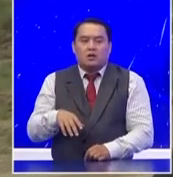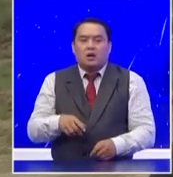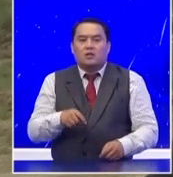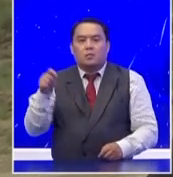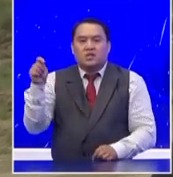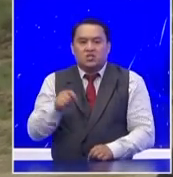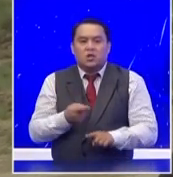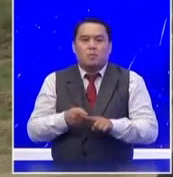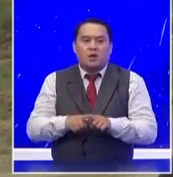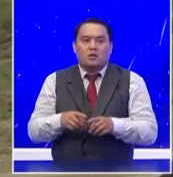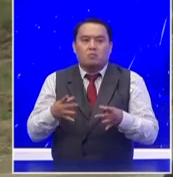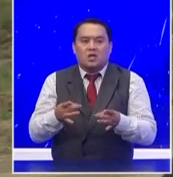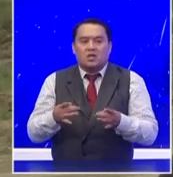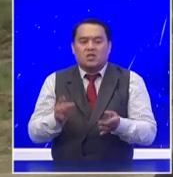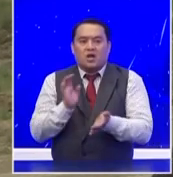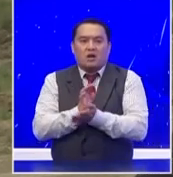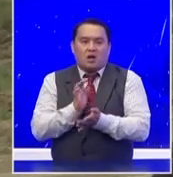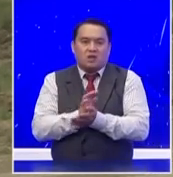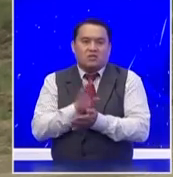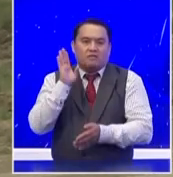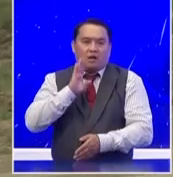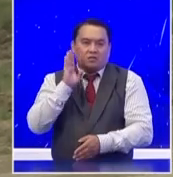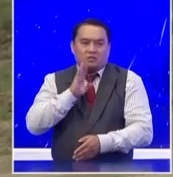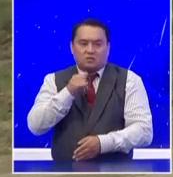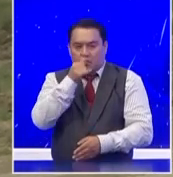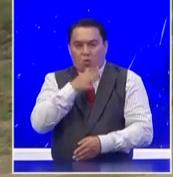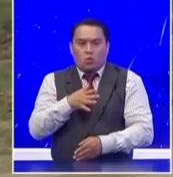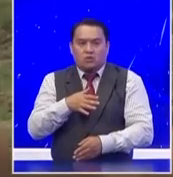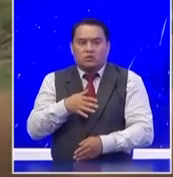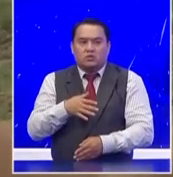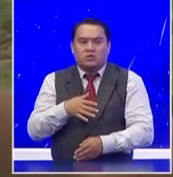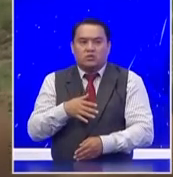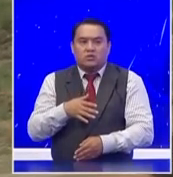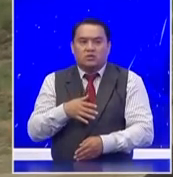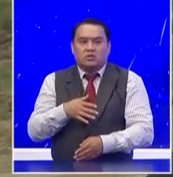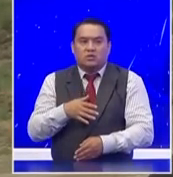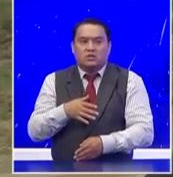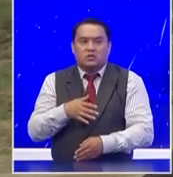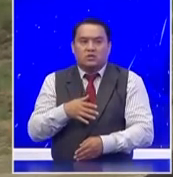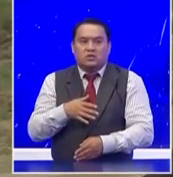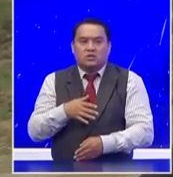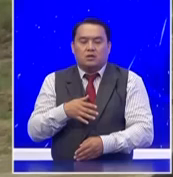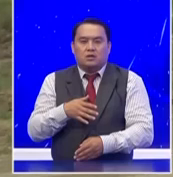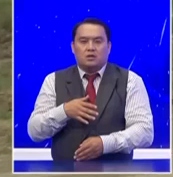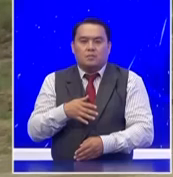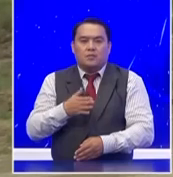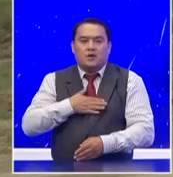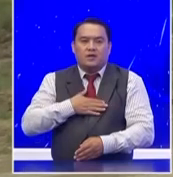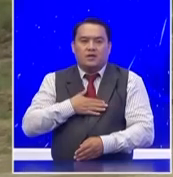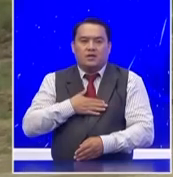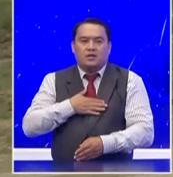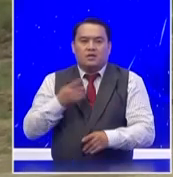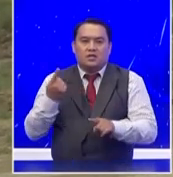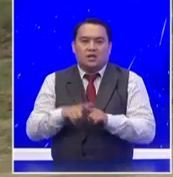пришли, здесь было болото, были непроходимые места. И слева, и справа берега, вот, ни